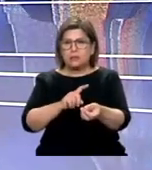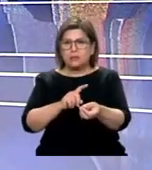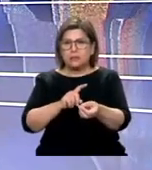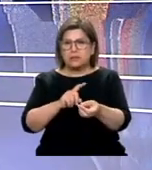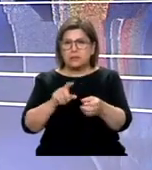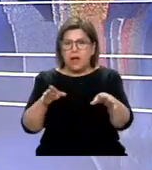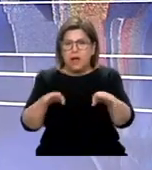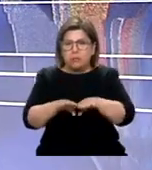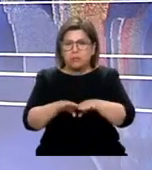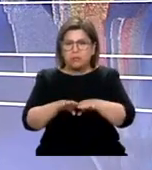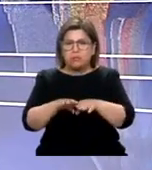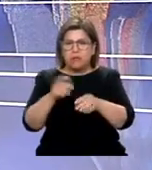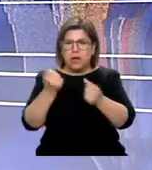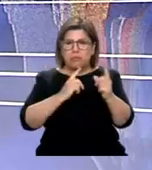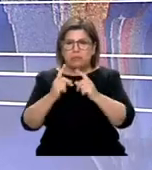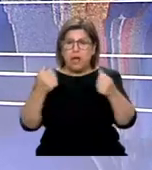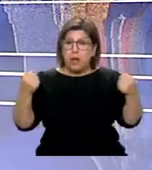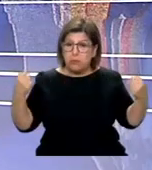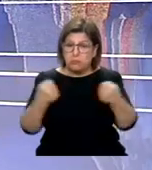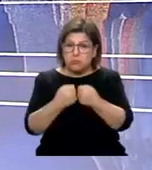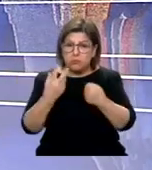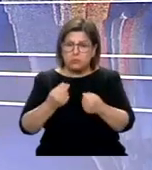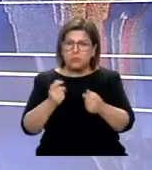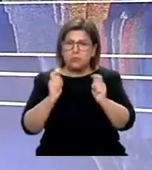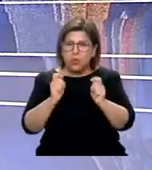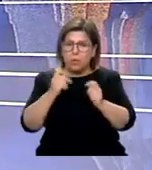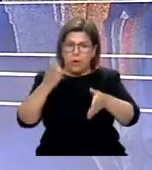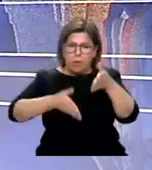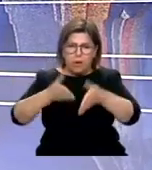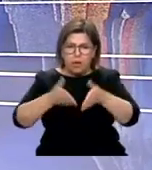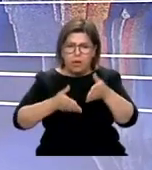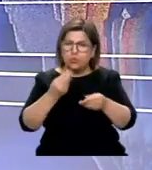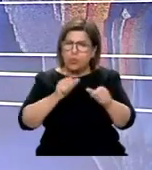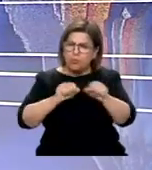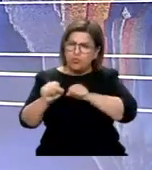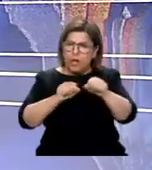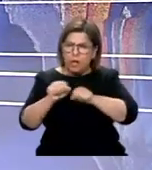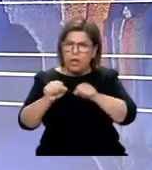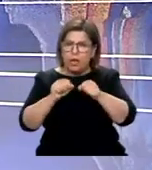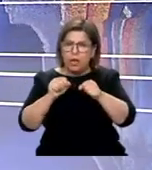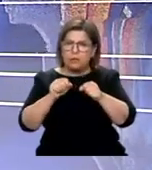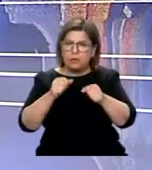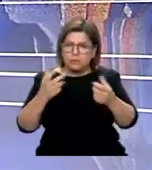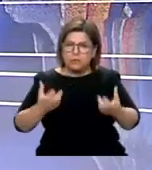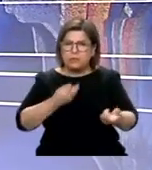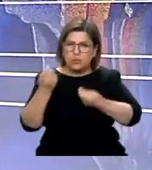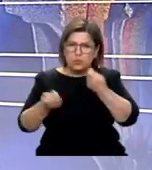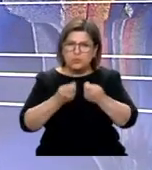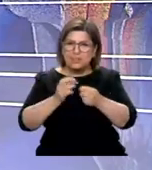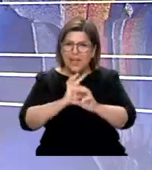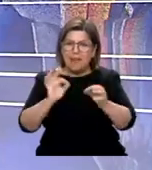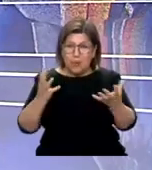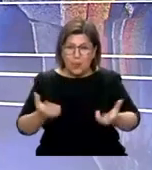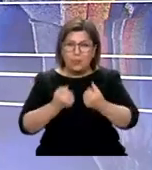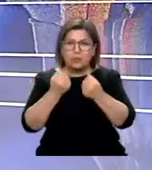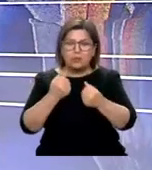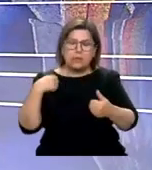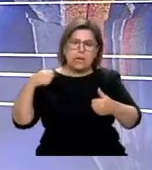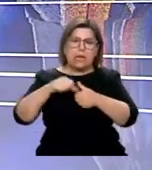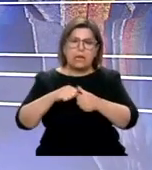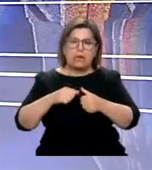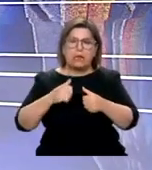atınca trafik kazası geçirmişti. Zorlu bir ameliyattan çıktı. Çok mücadele etti. Tam atlattı derken bir kere daha